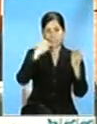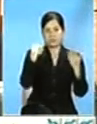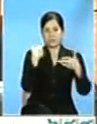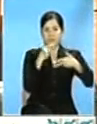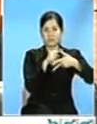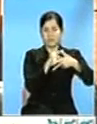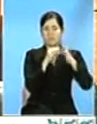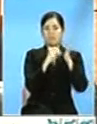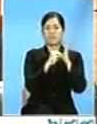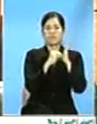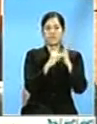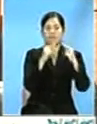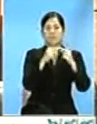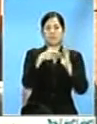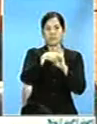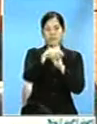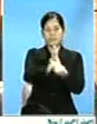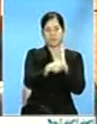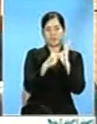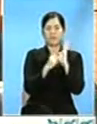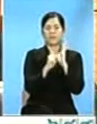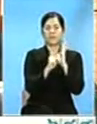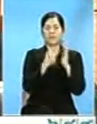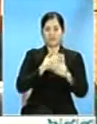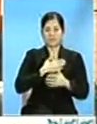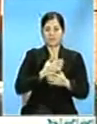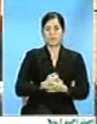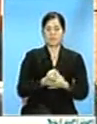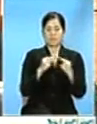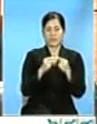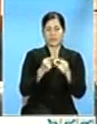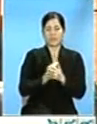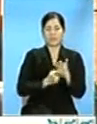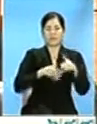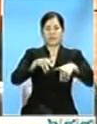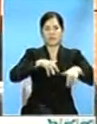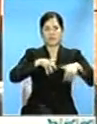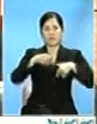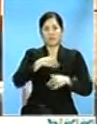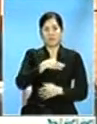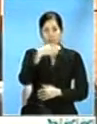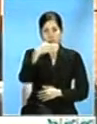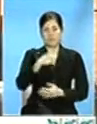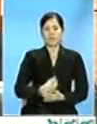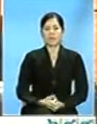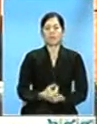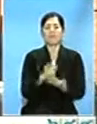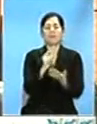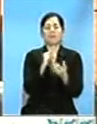คราชแล้วก็ขอนแก่นนะครับดังนั้นกับผมต้องขอเรียนนิดนึงว่ากับผมก็คงจะสะท้อน